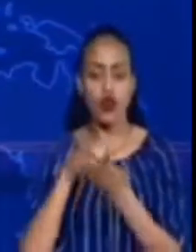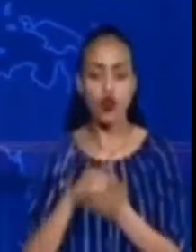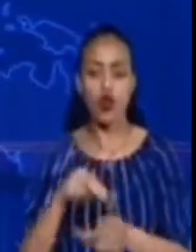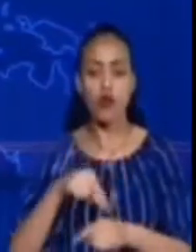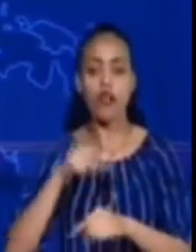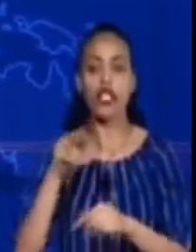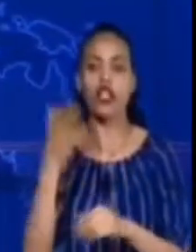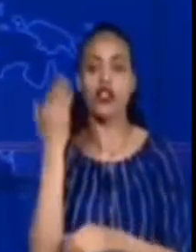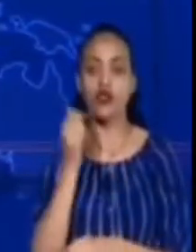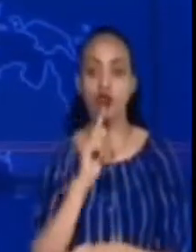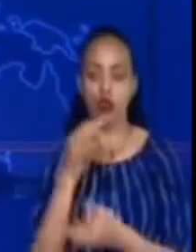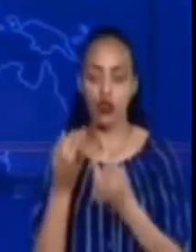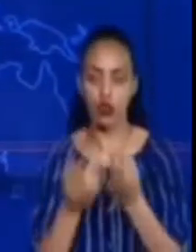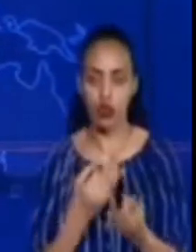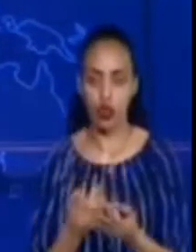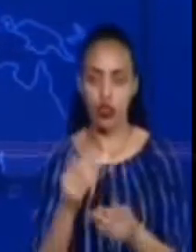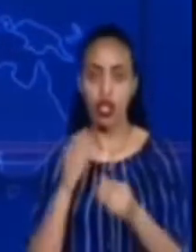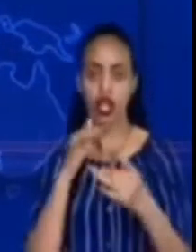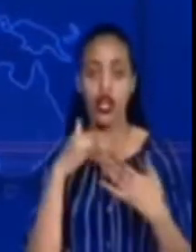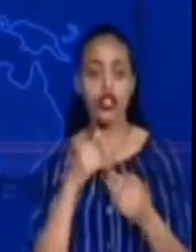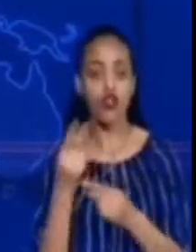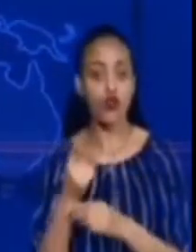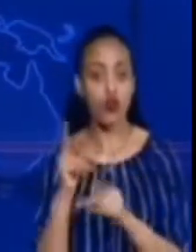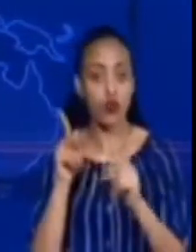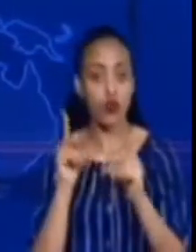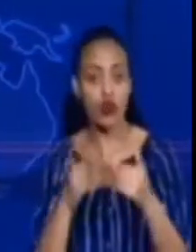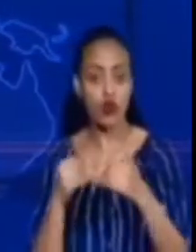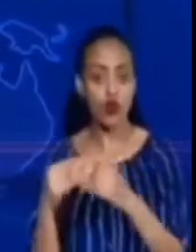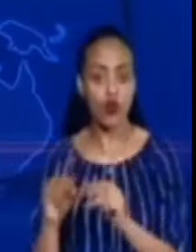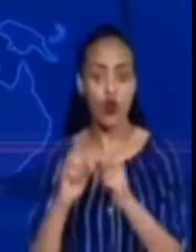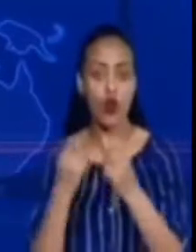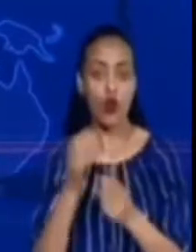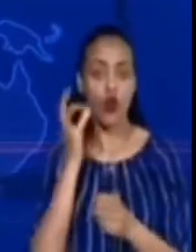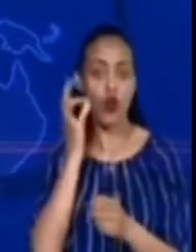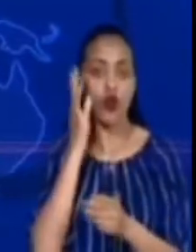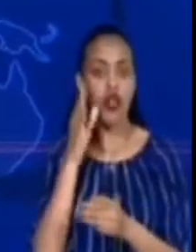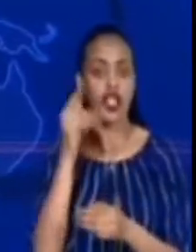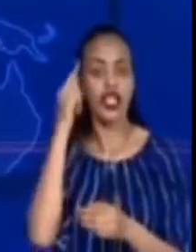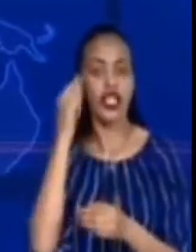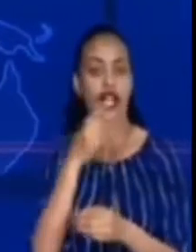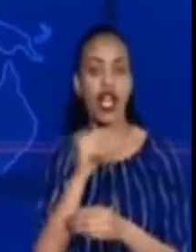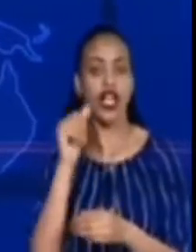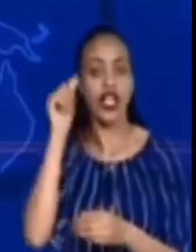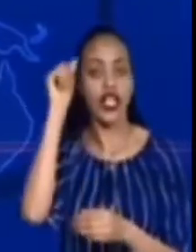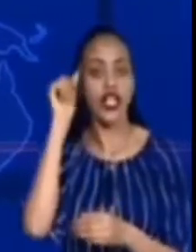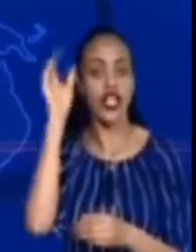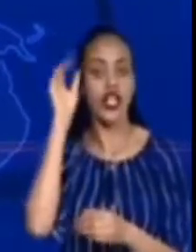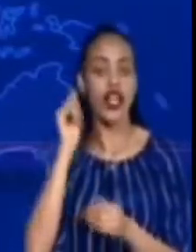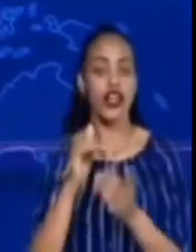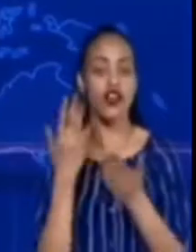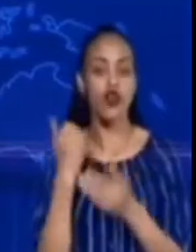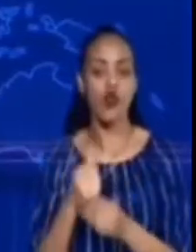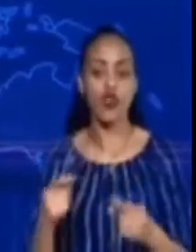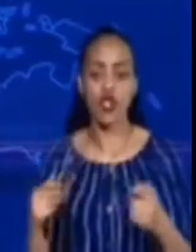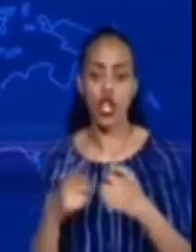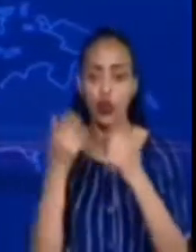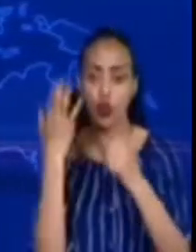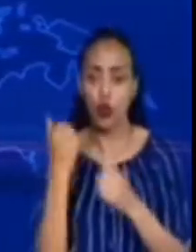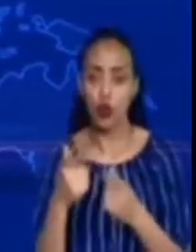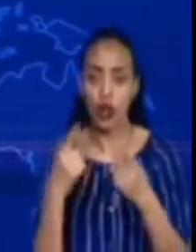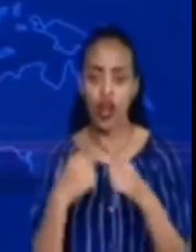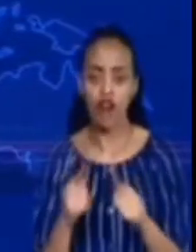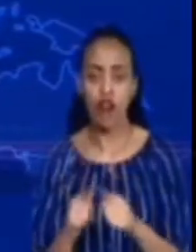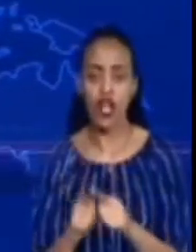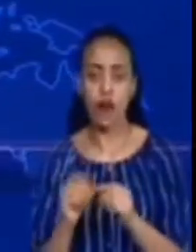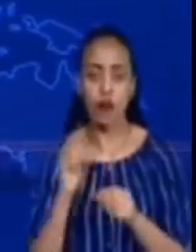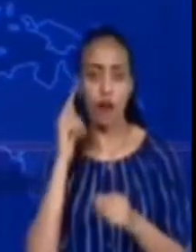እግዚአብሔር አብ አባት ነኝ እናንተ ደግሞ ልጆቼ ናችሁ ይያለ የእግዚአብሔር ህዝብ የእግዚአብሔር